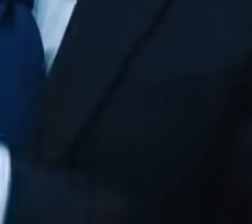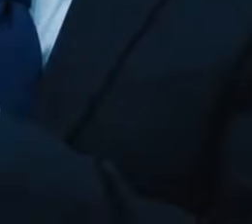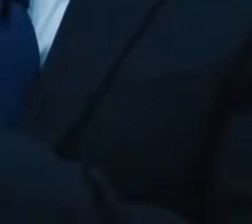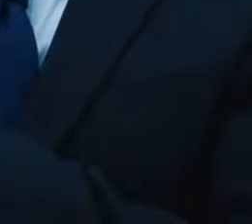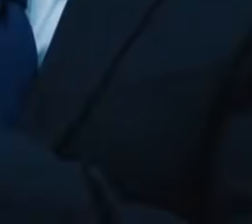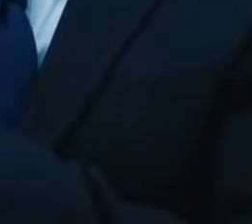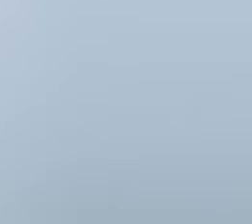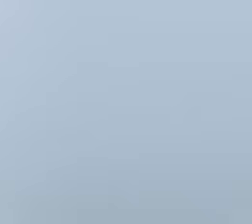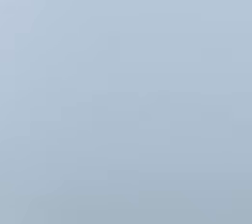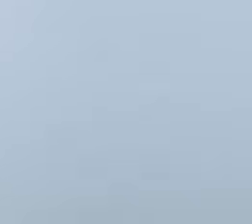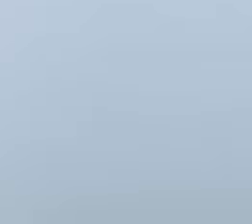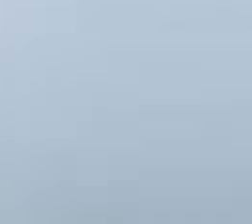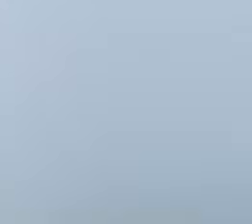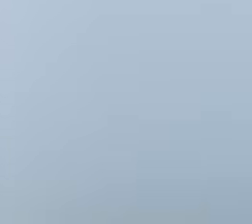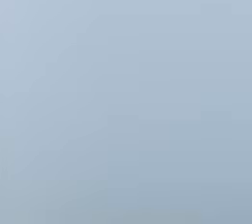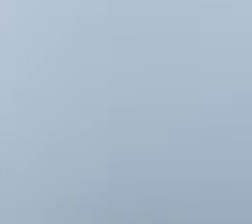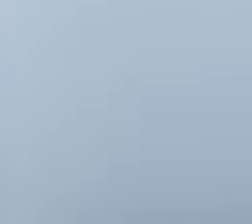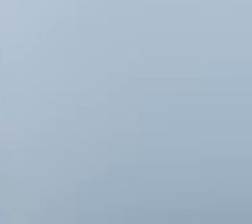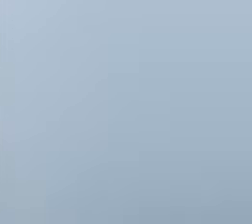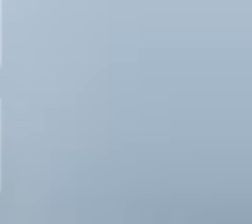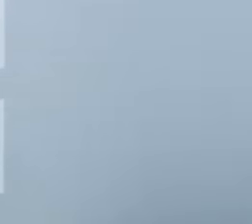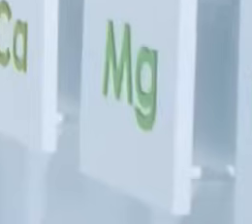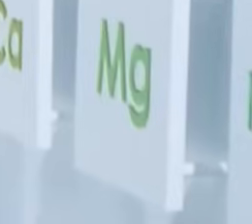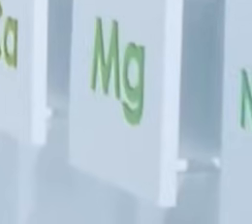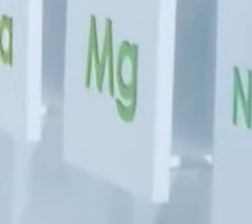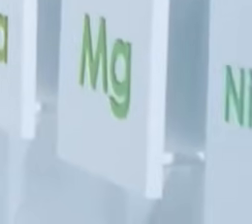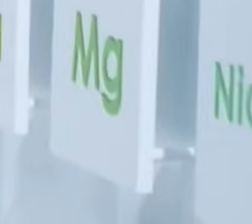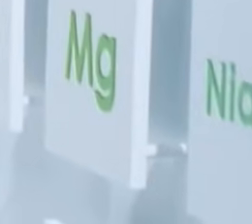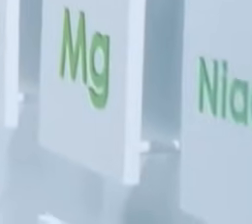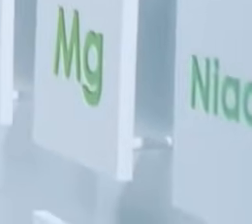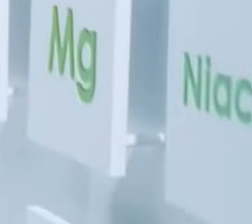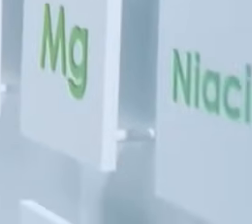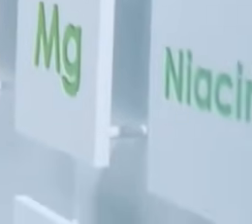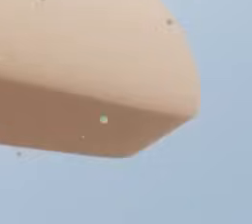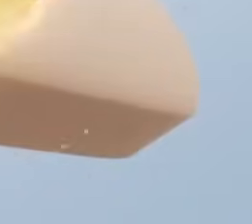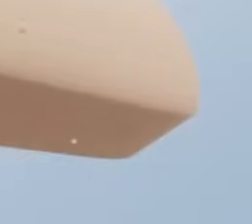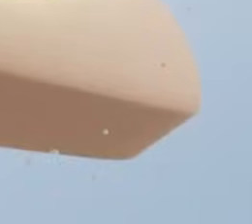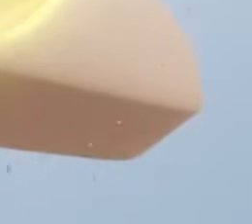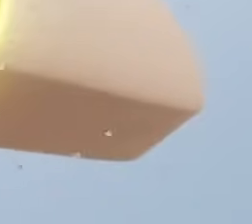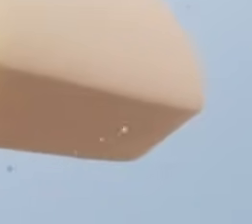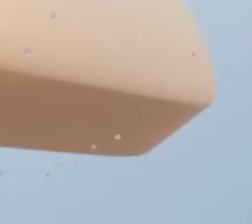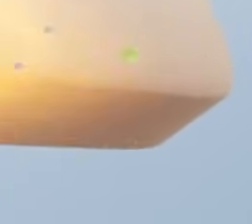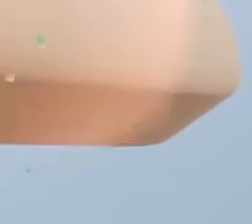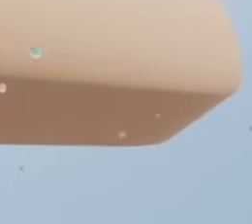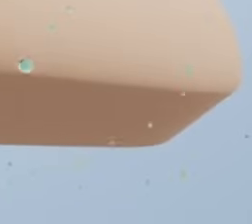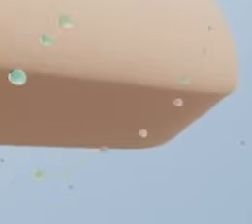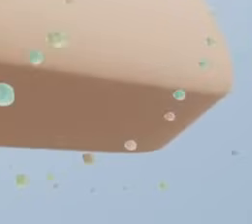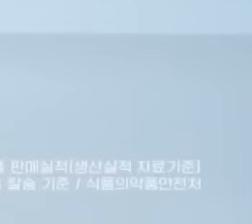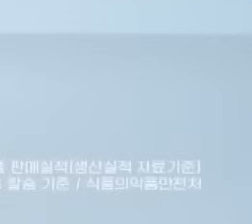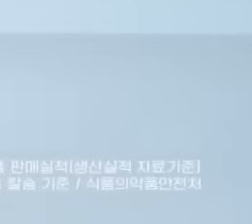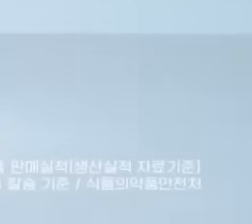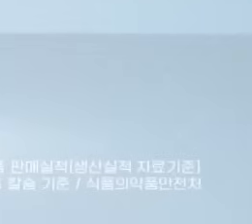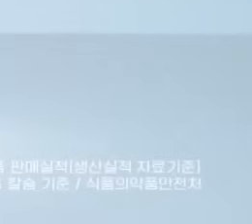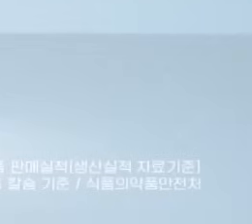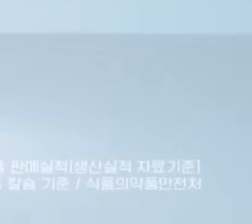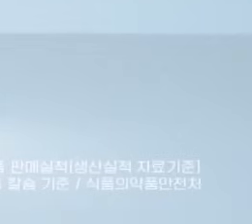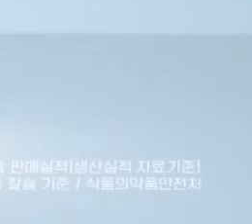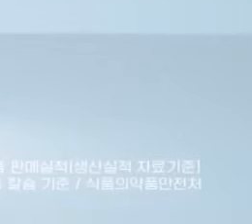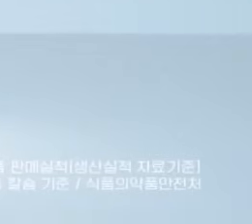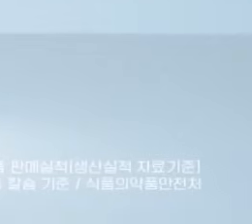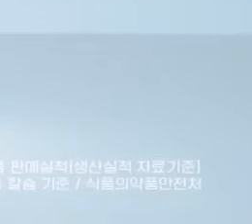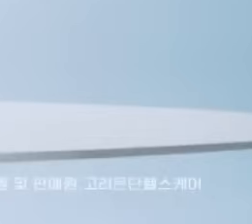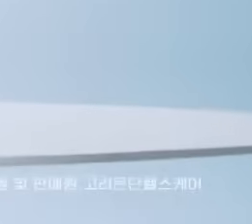멀티비타민 올인원 한국인 영양에 딱 맞춰 23가지 비타민과 미네랄을 좋은 원료로 하나래 대한민국